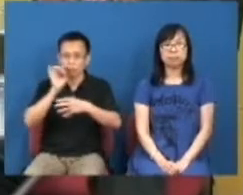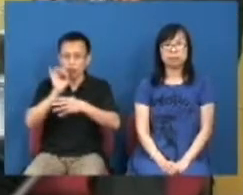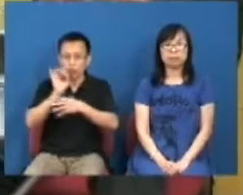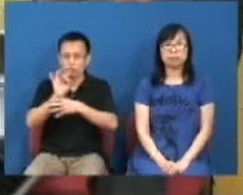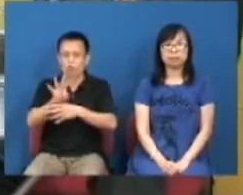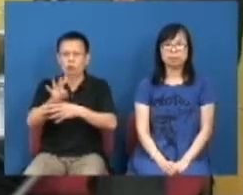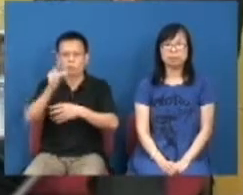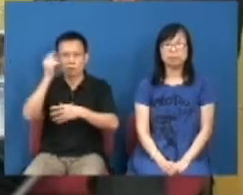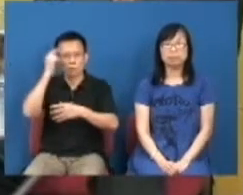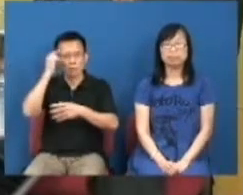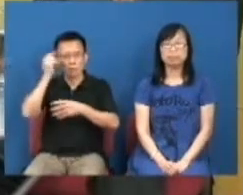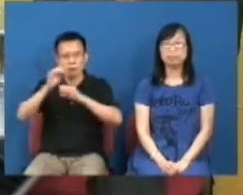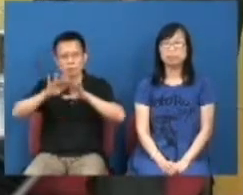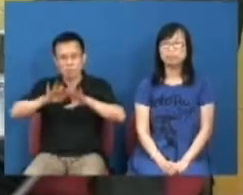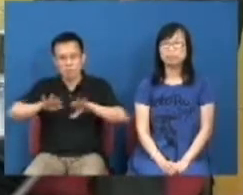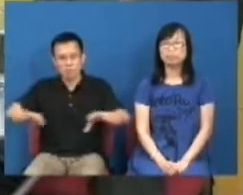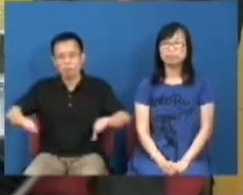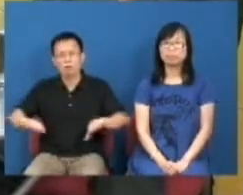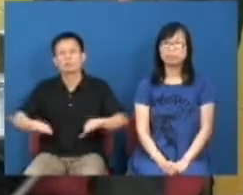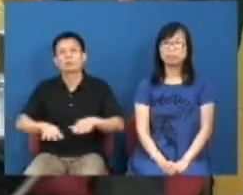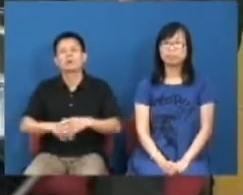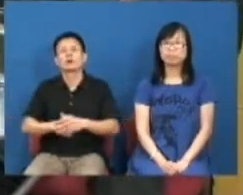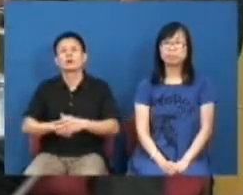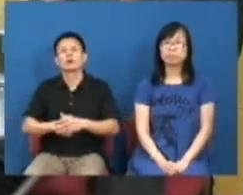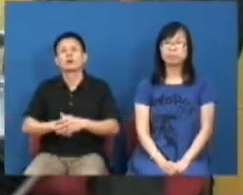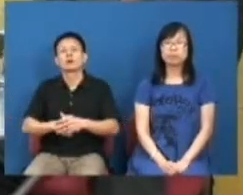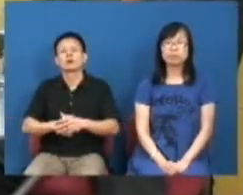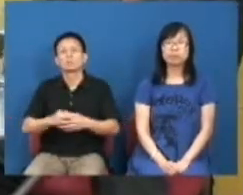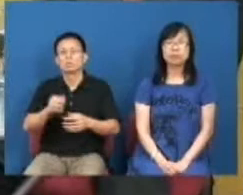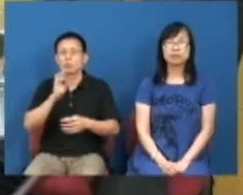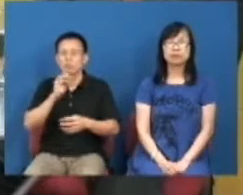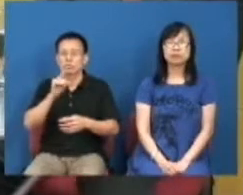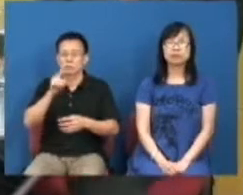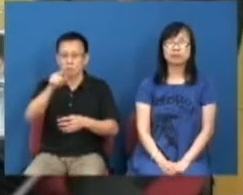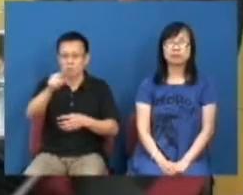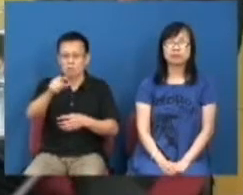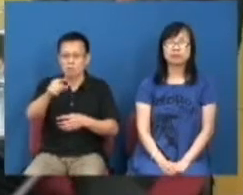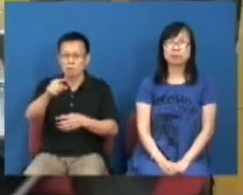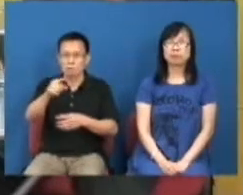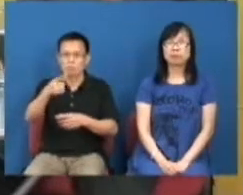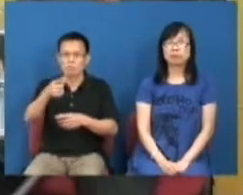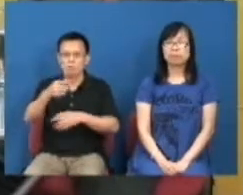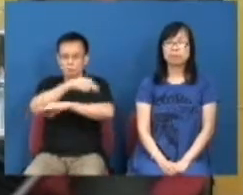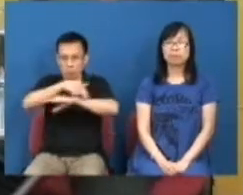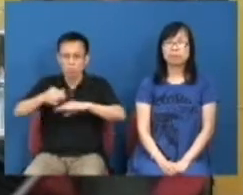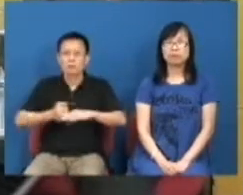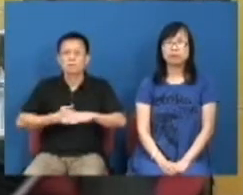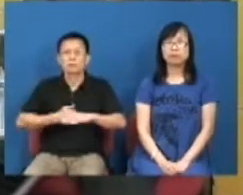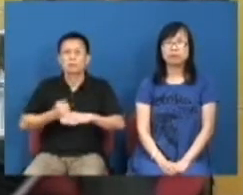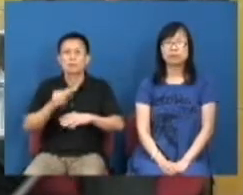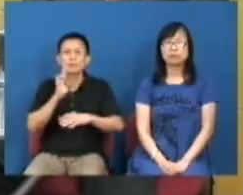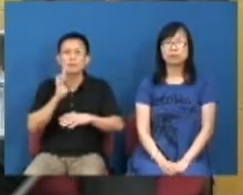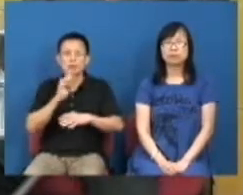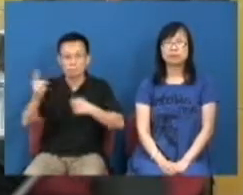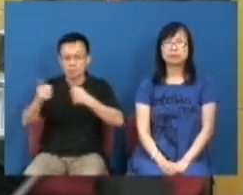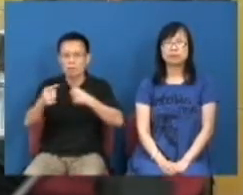以知道調解呢？ 嗯， 就攞翻阿蒲職師嗰個 case 為例，就蒲職師佢即刻第一時